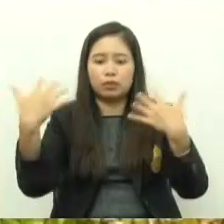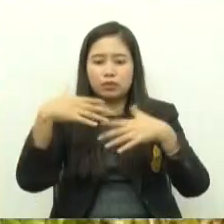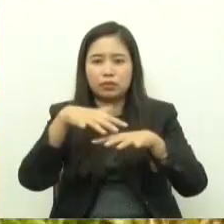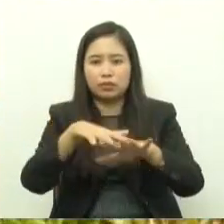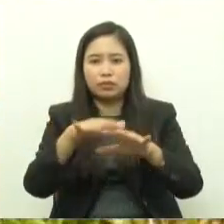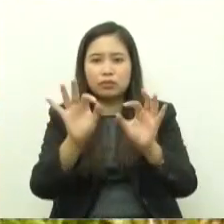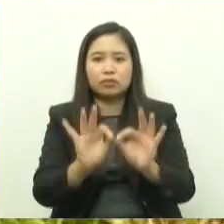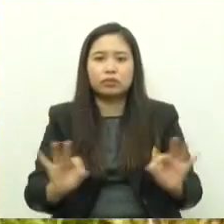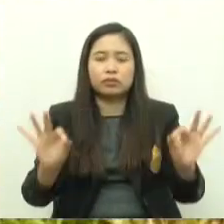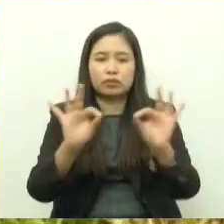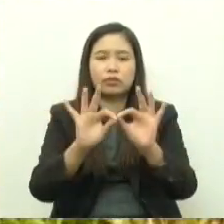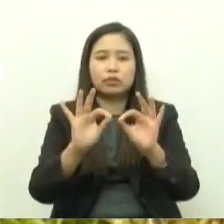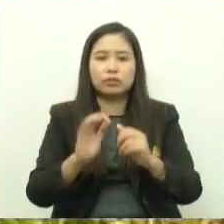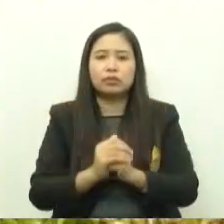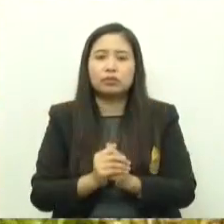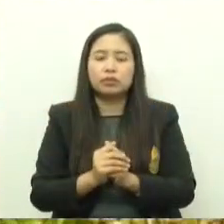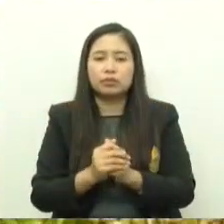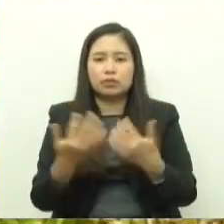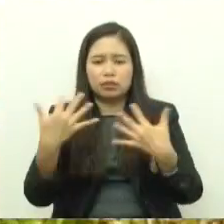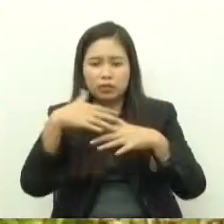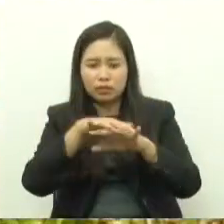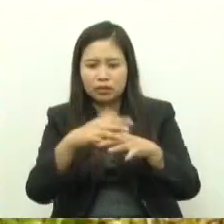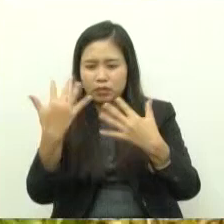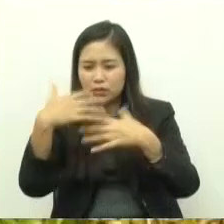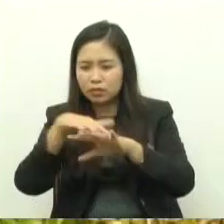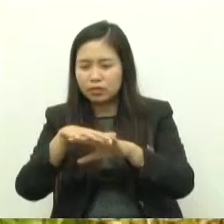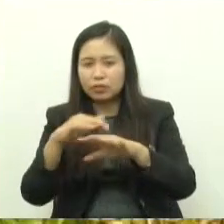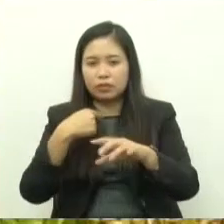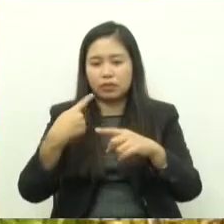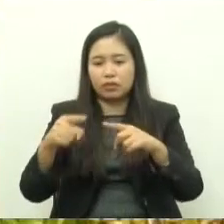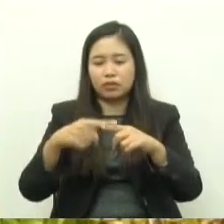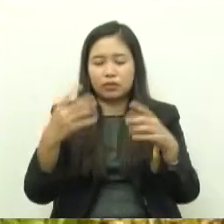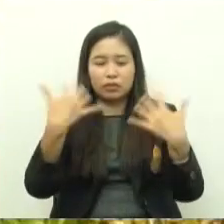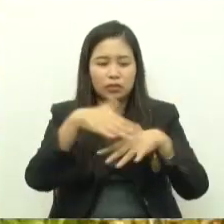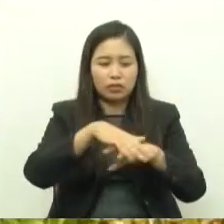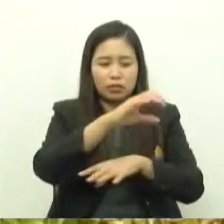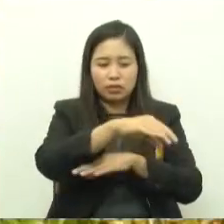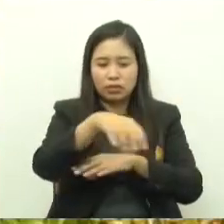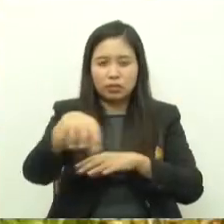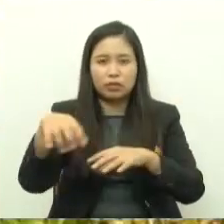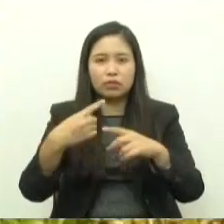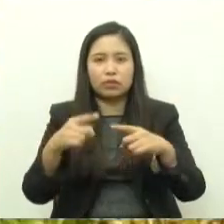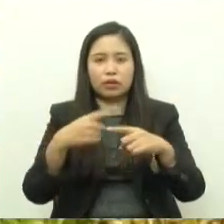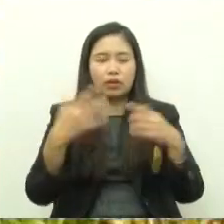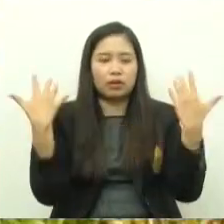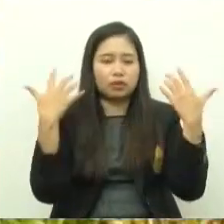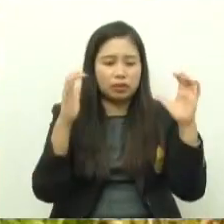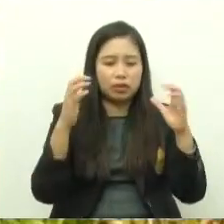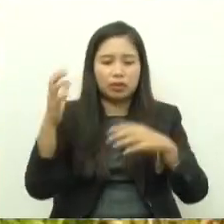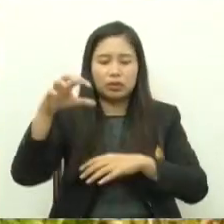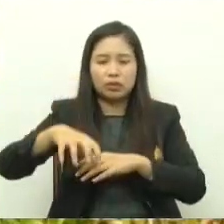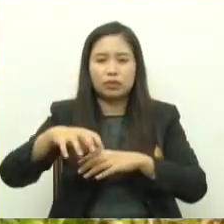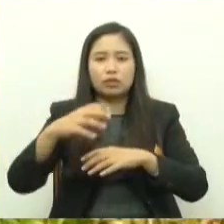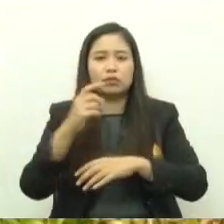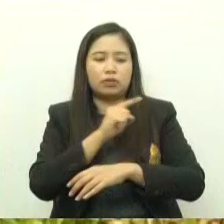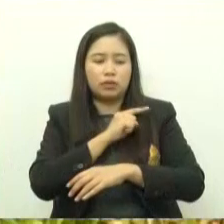ที่สำคัญมากนะคะเพราะว่าเราต้องประสานงานกับไม่ว่าจะเป็นหน่วยงานทางการศึกษาแล้วก็หน่วยงานทางราชการทั้งภาครัฐ